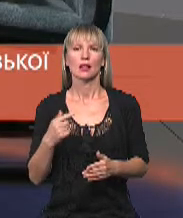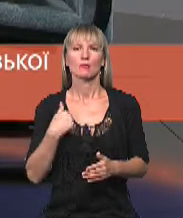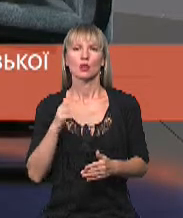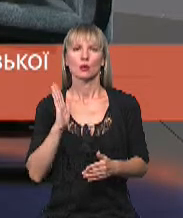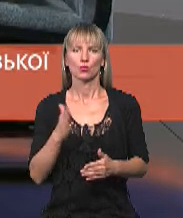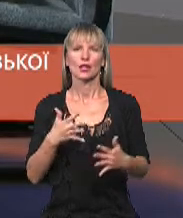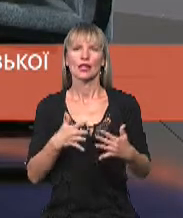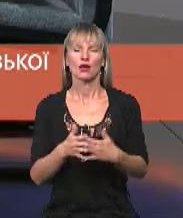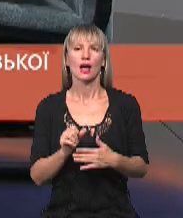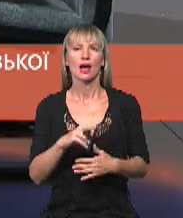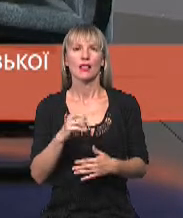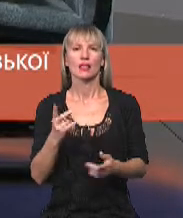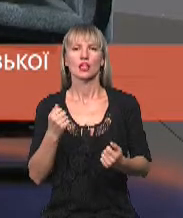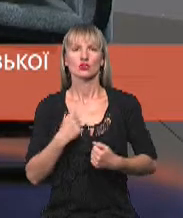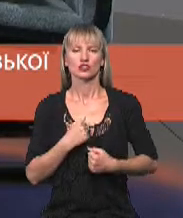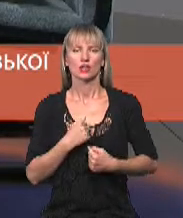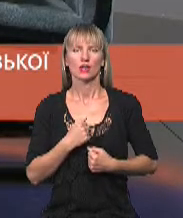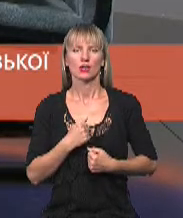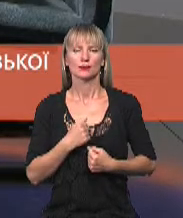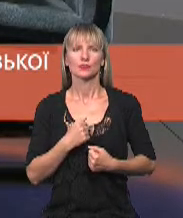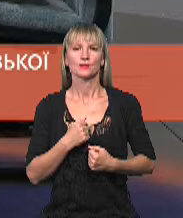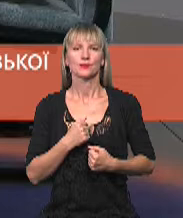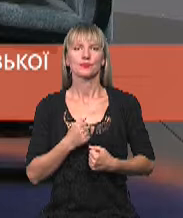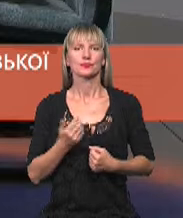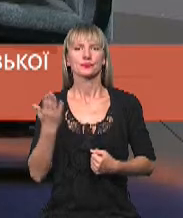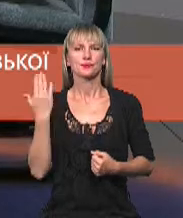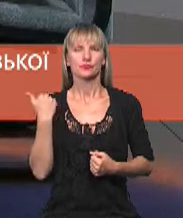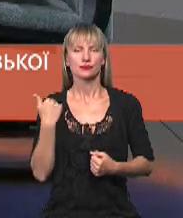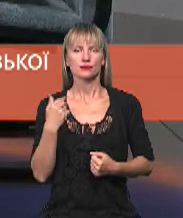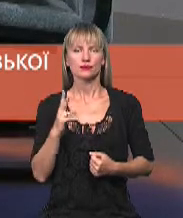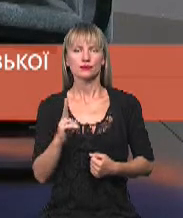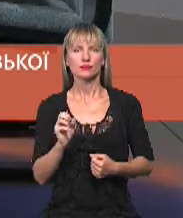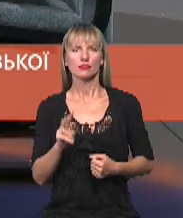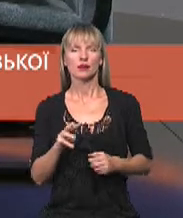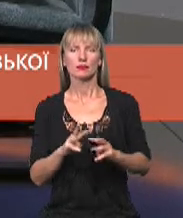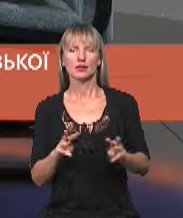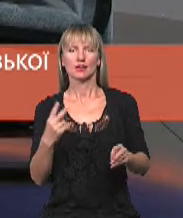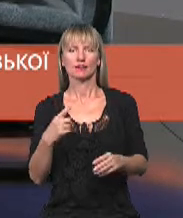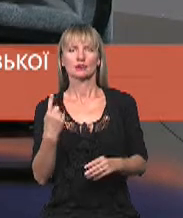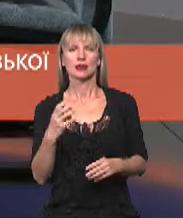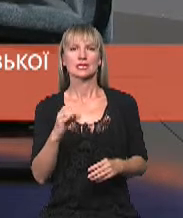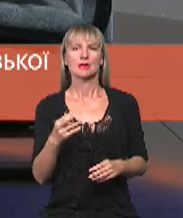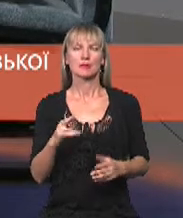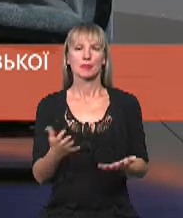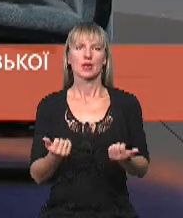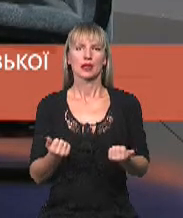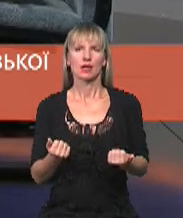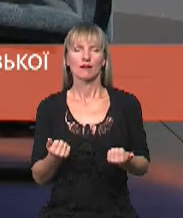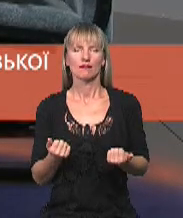будуть інтегрованими. Але, на жаль, минулий Кабінет міністрів ще 21 серпня прийняв